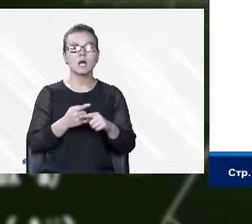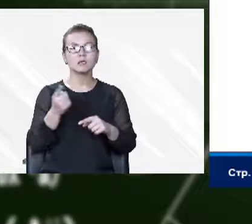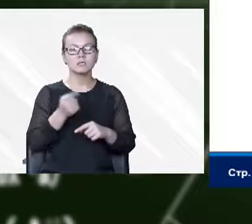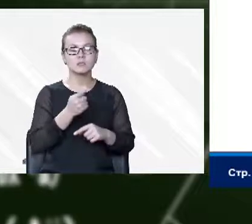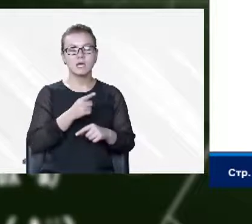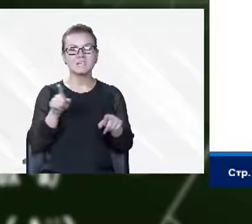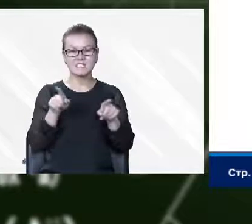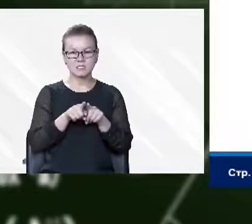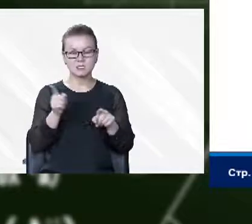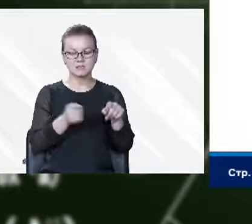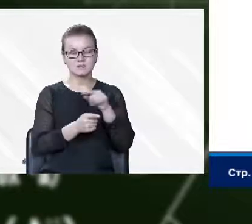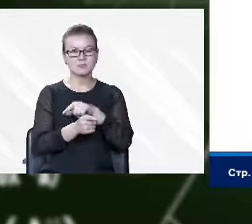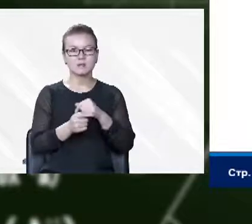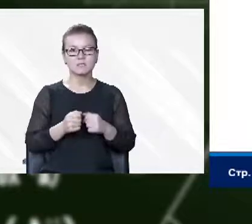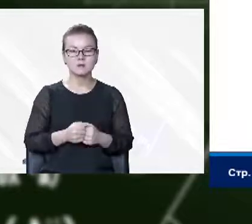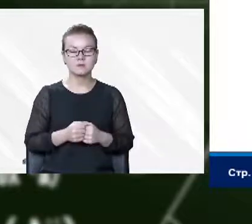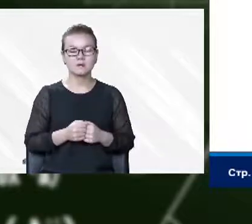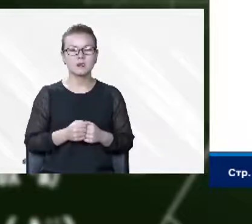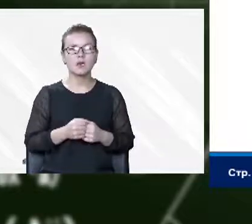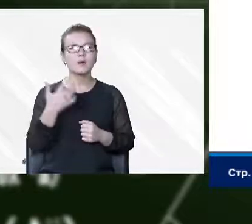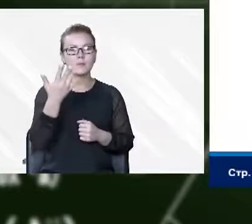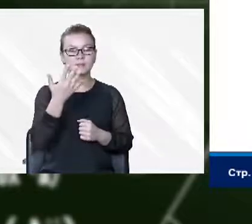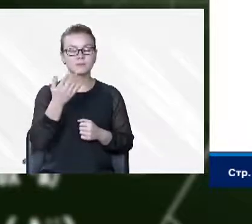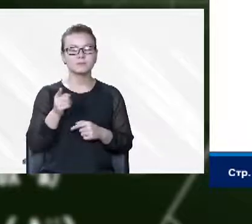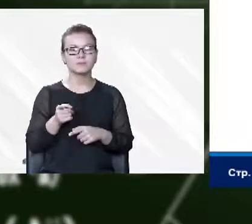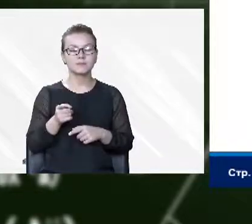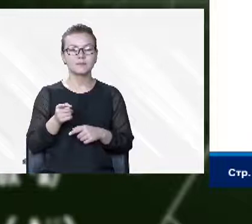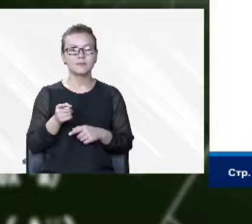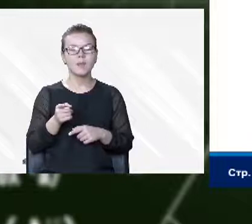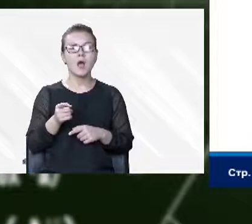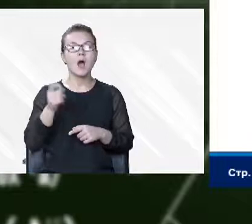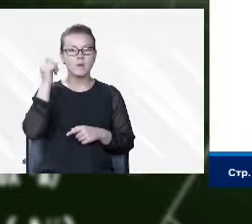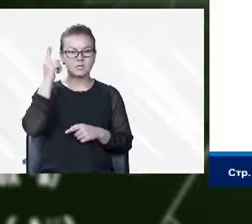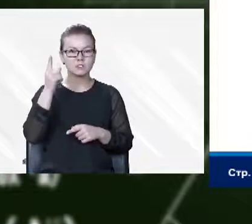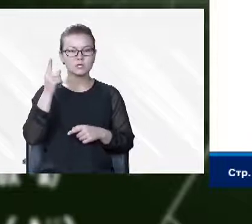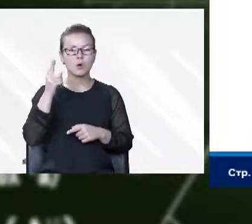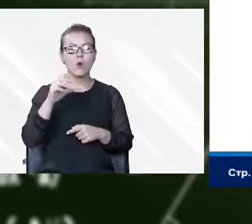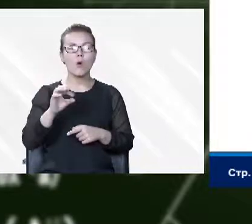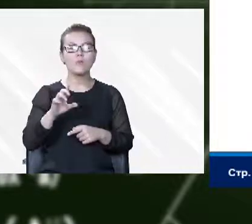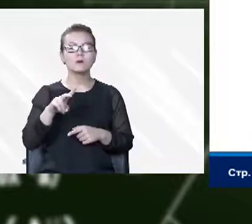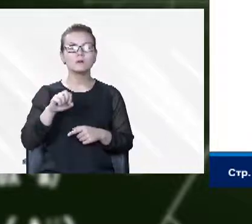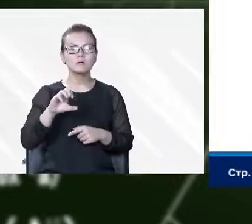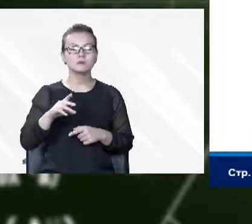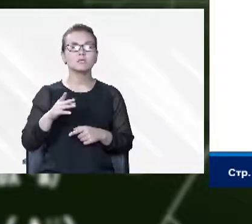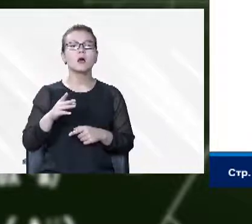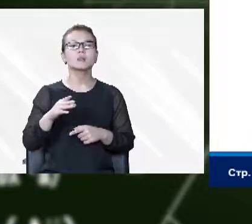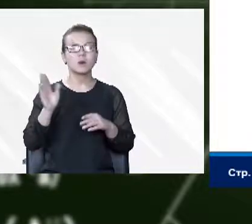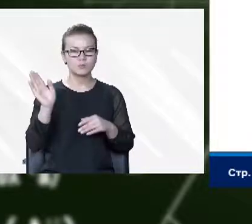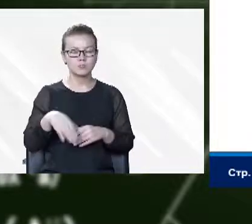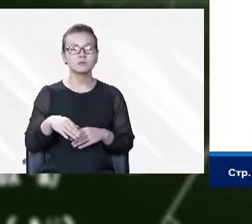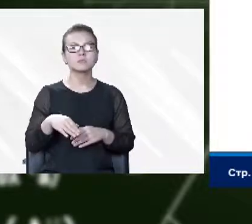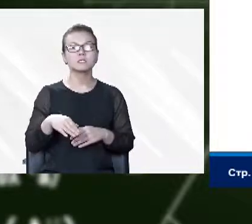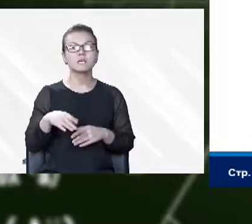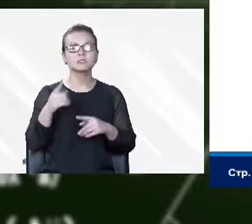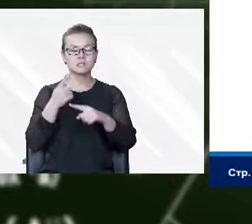одинаковыми знаменателями. Шаг пятый. Определить область допустимых значений